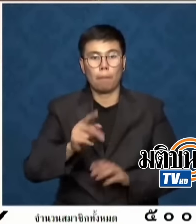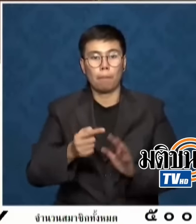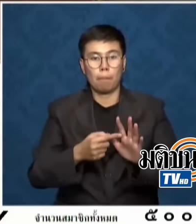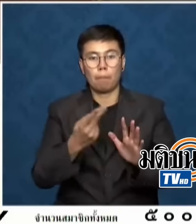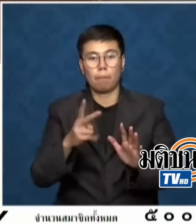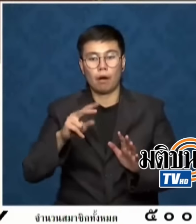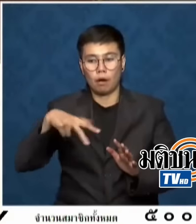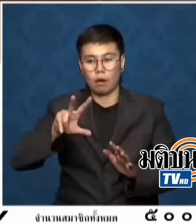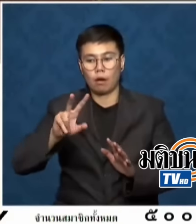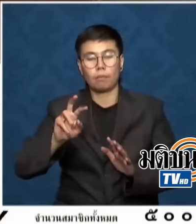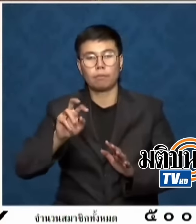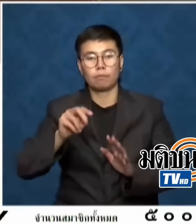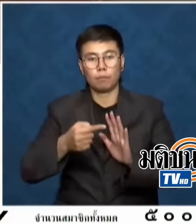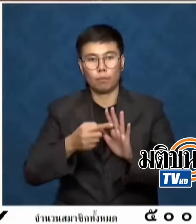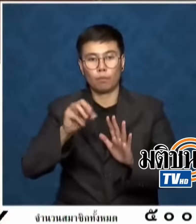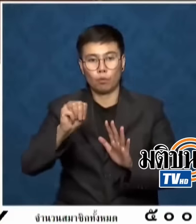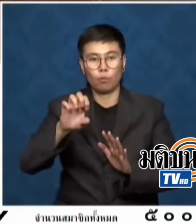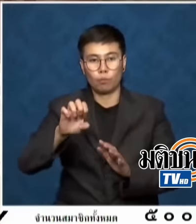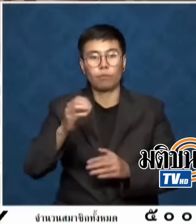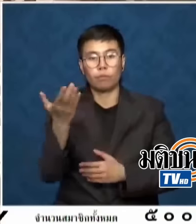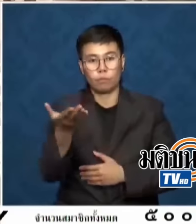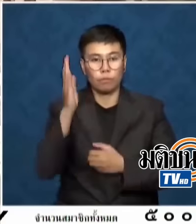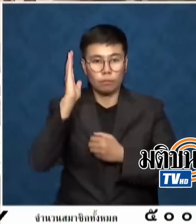งศ์เชิญครับ